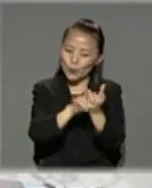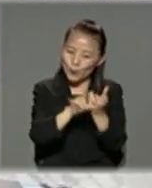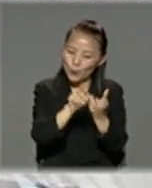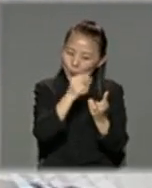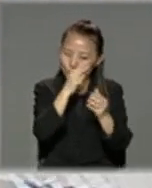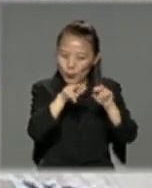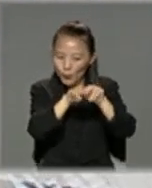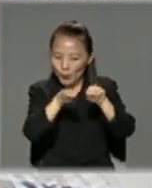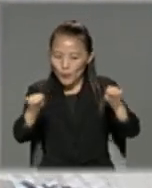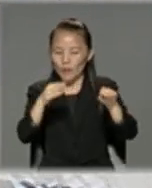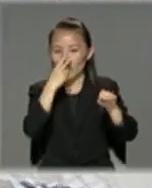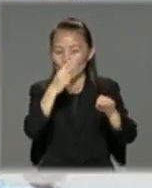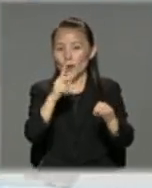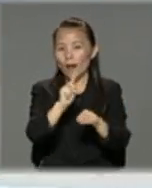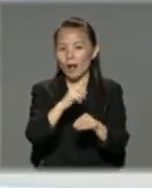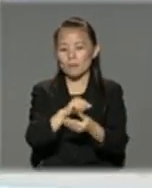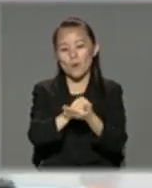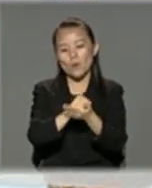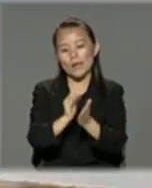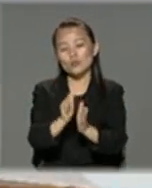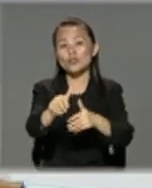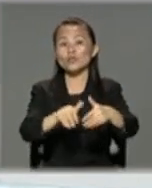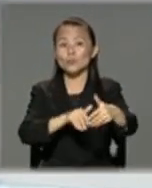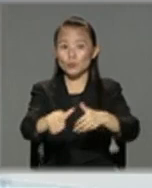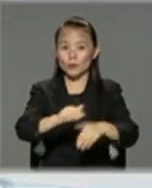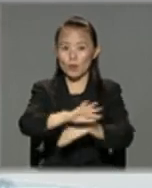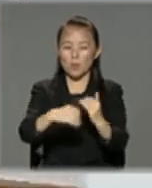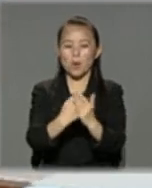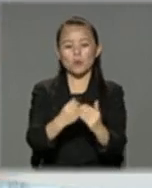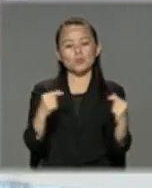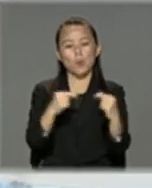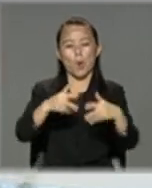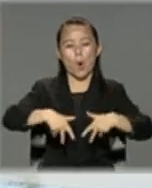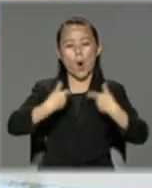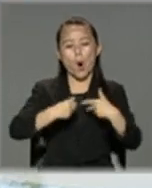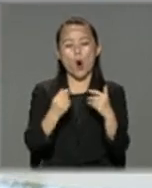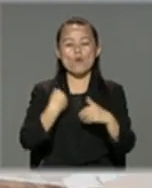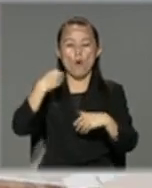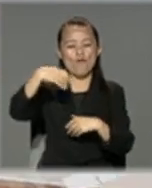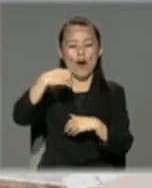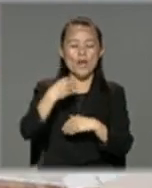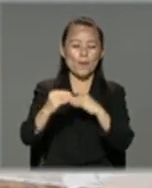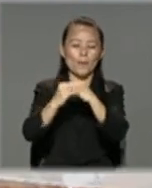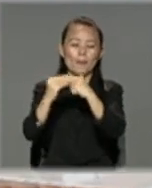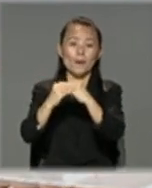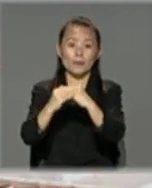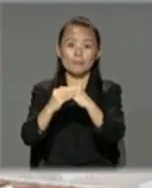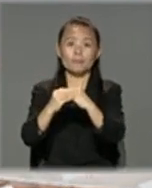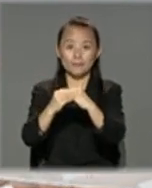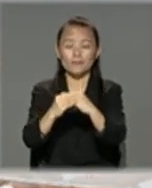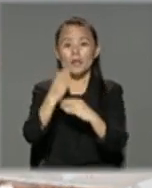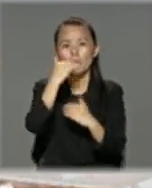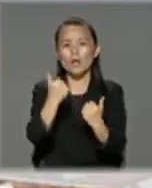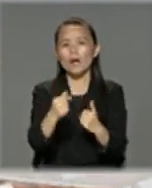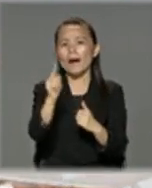เนื่องเพื่อรองรับความต้องการใช้ไฟฟ้าของประชาชนในช่วงฤดูร้อนที่เพิ่มสูงขึ้นกว่าช่วงฤดูอื่นๆโดยเฉพาะใน